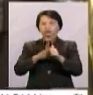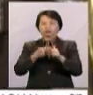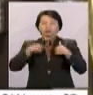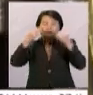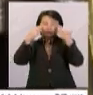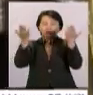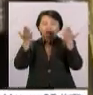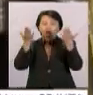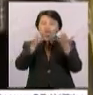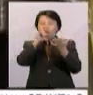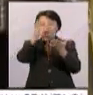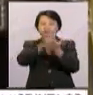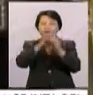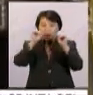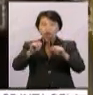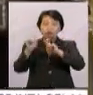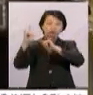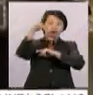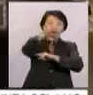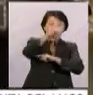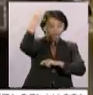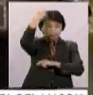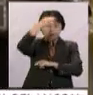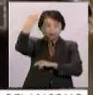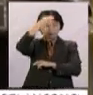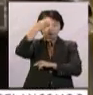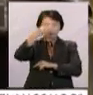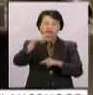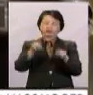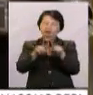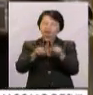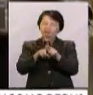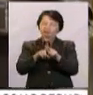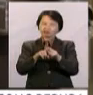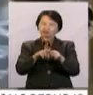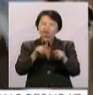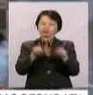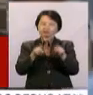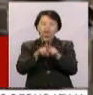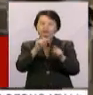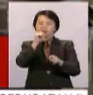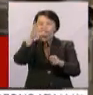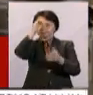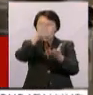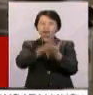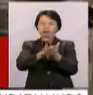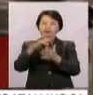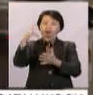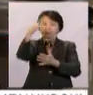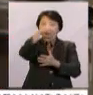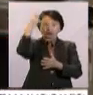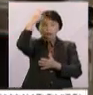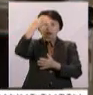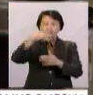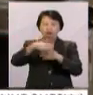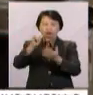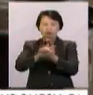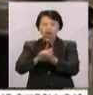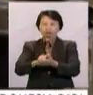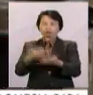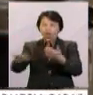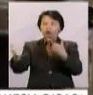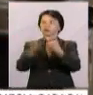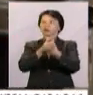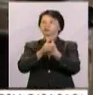tahu pergi haji. Masa kat kursus tu tak percaya juga. Lepas tu datang kat sini baru percaya